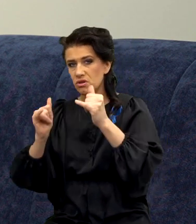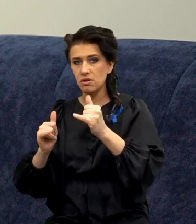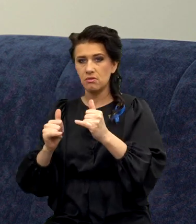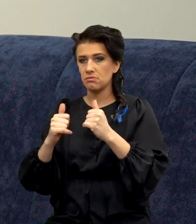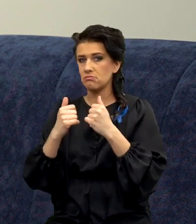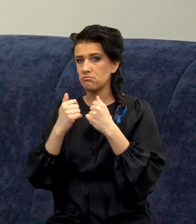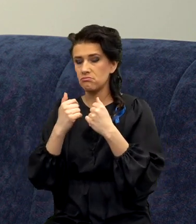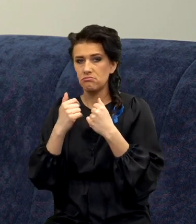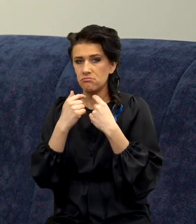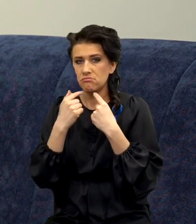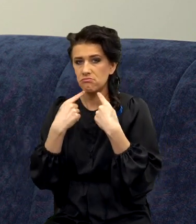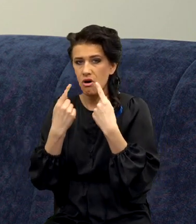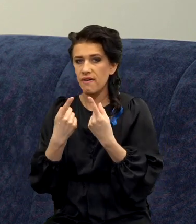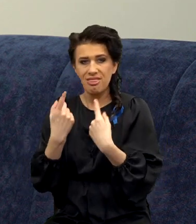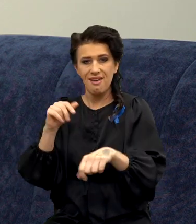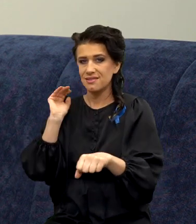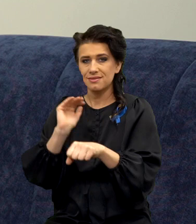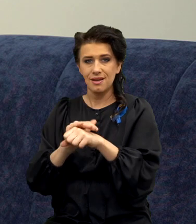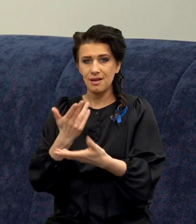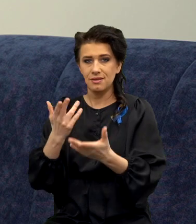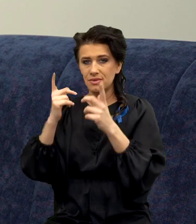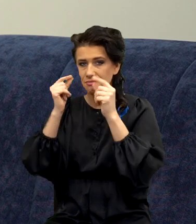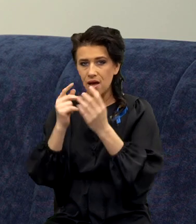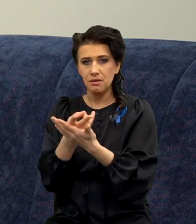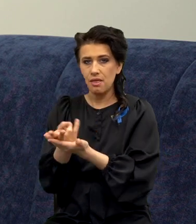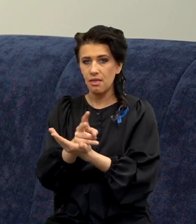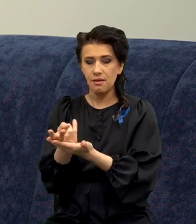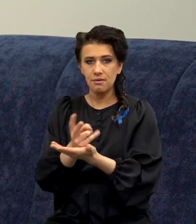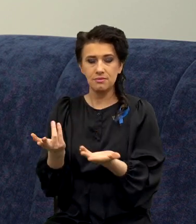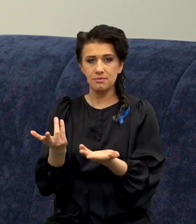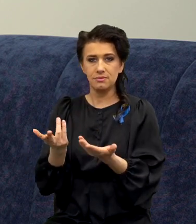można spać, można nieadekwatnie się zachowywać.